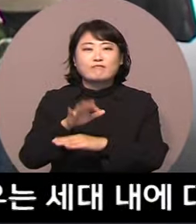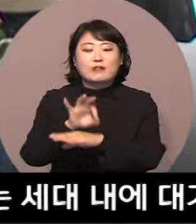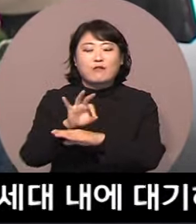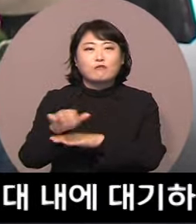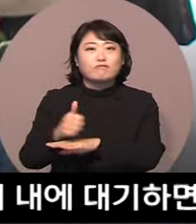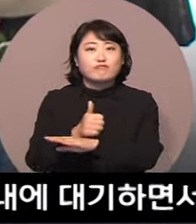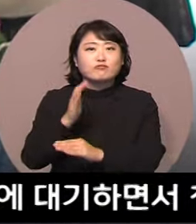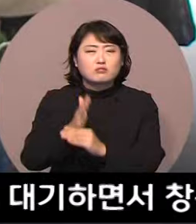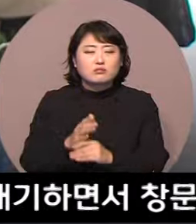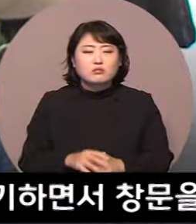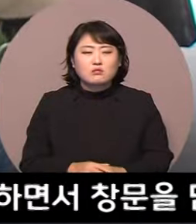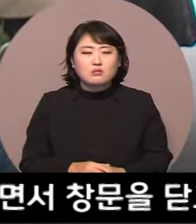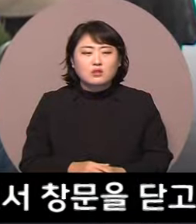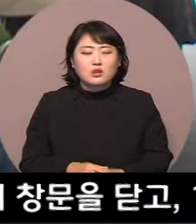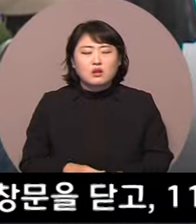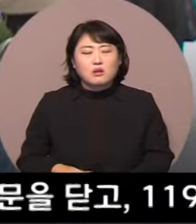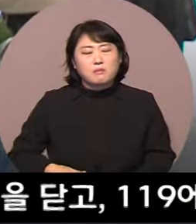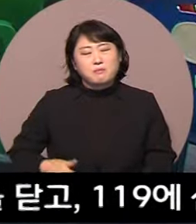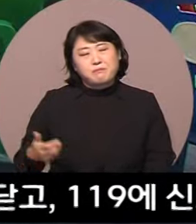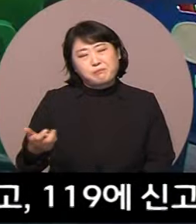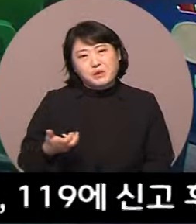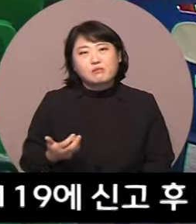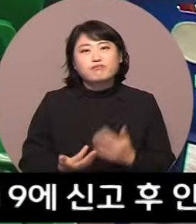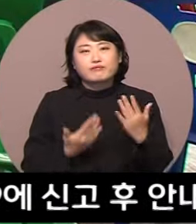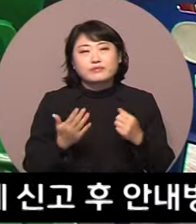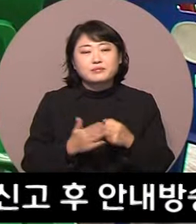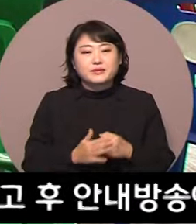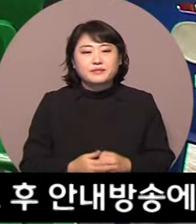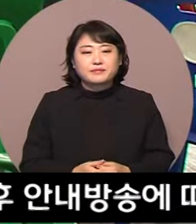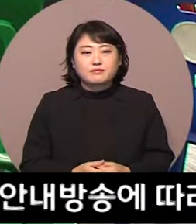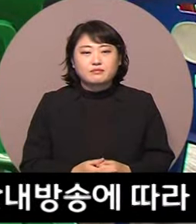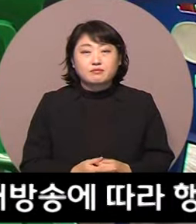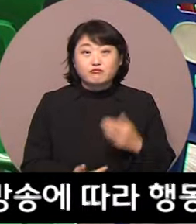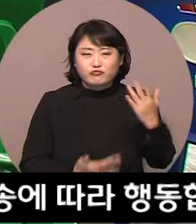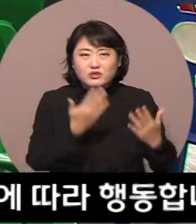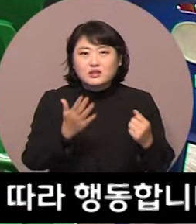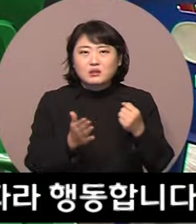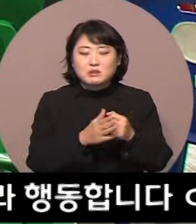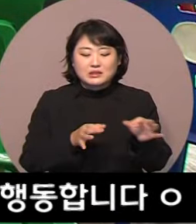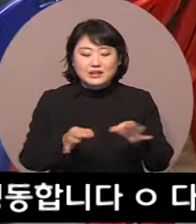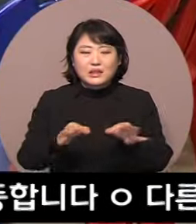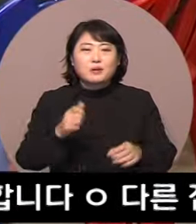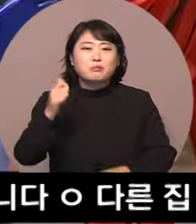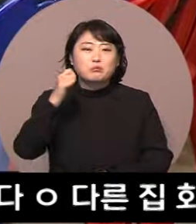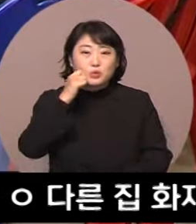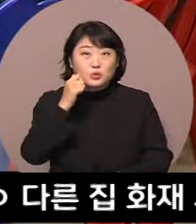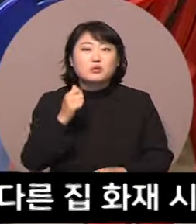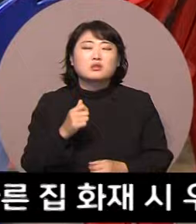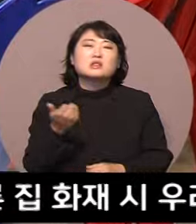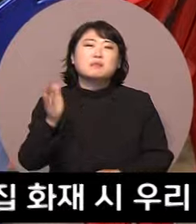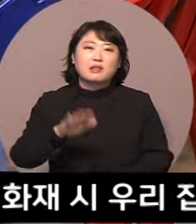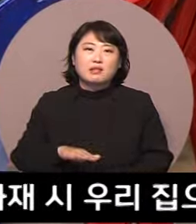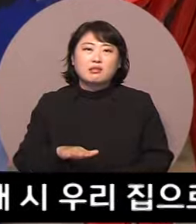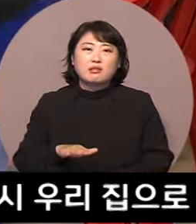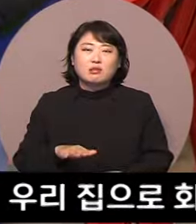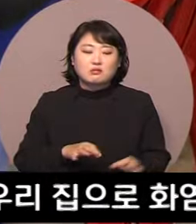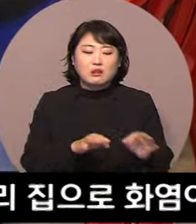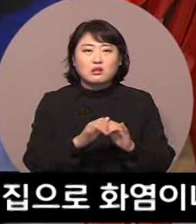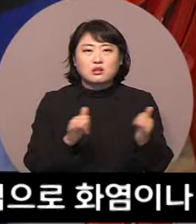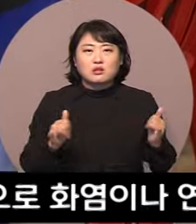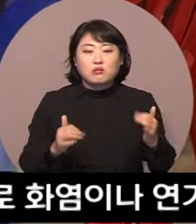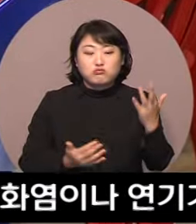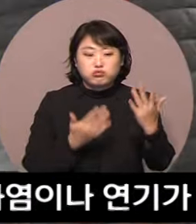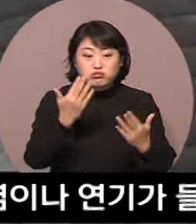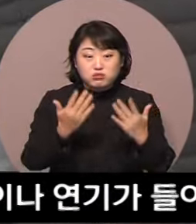댕기는데 아우 진짜 마음이 아프더라고요. 점포가 불에 타 당장 장사를 할 수 있는 것도 아닌데 상인들은